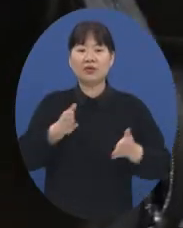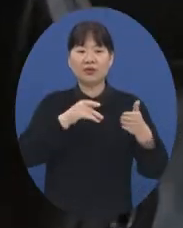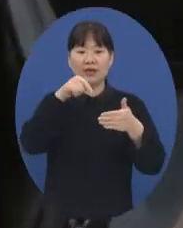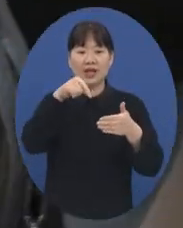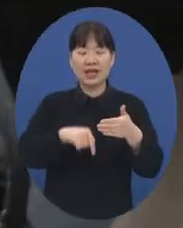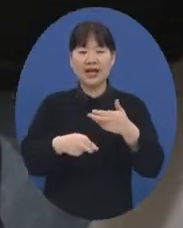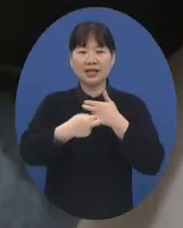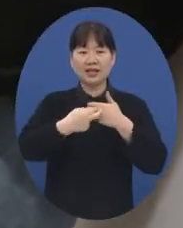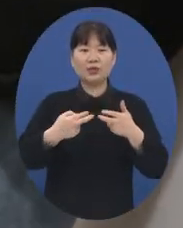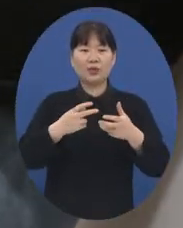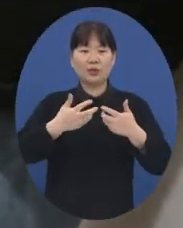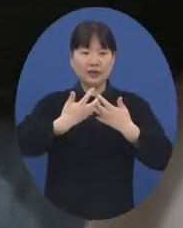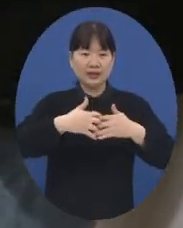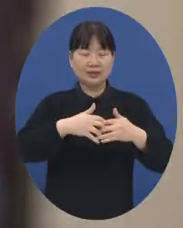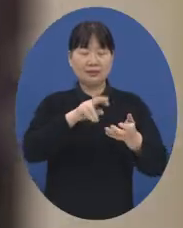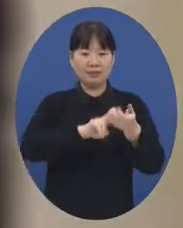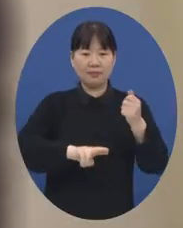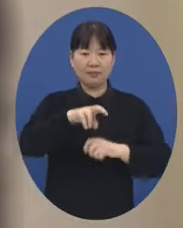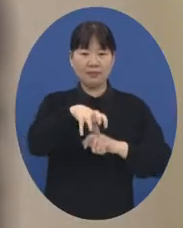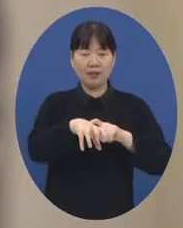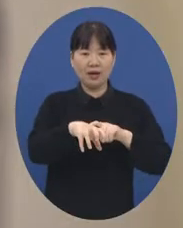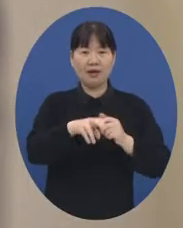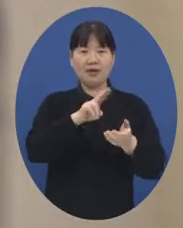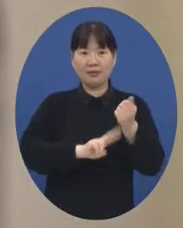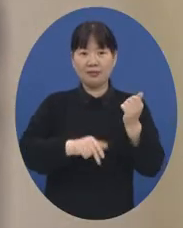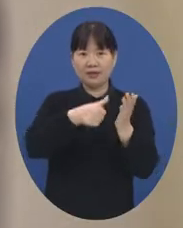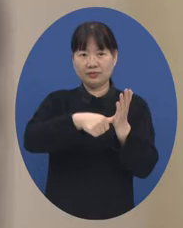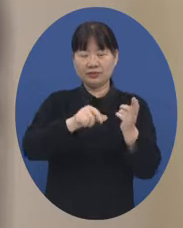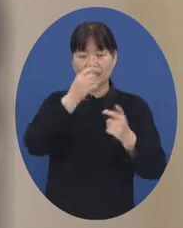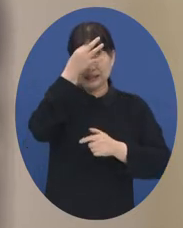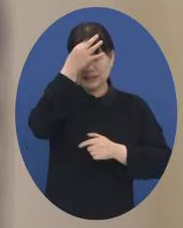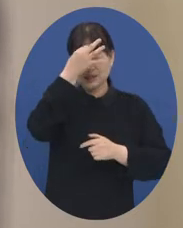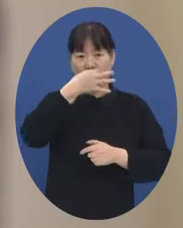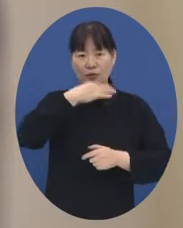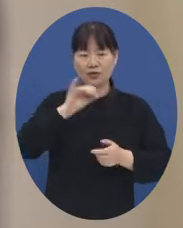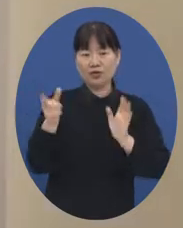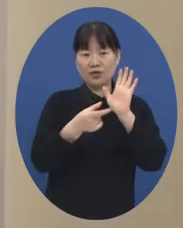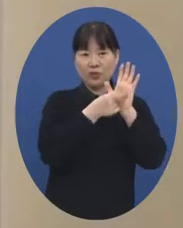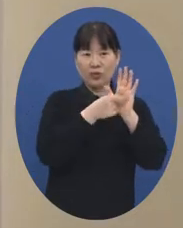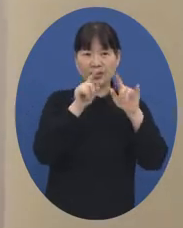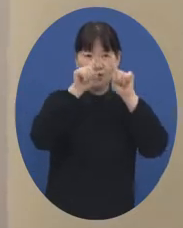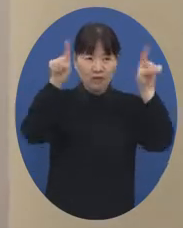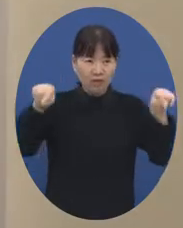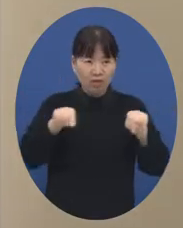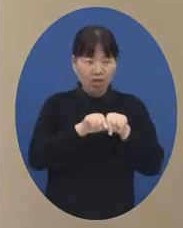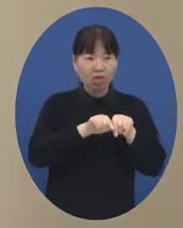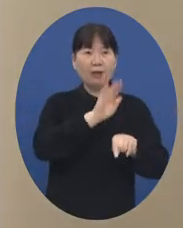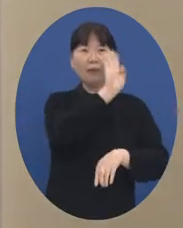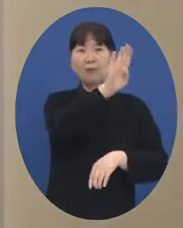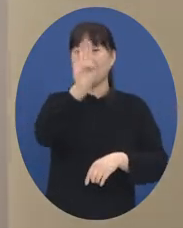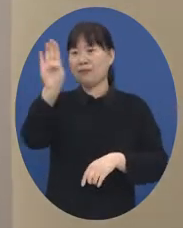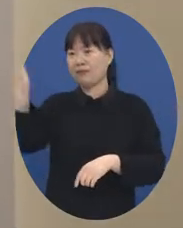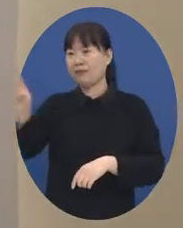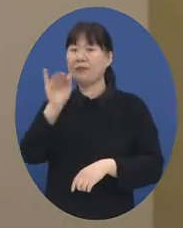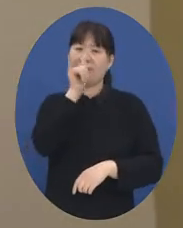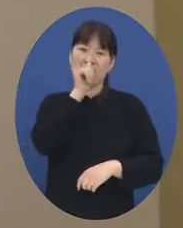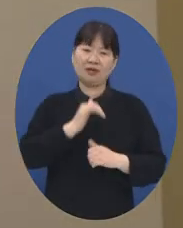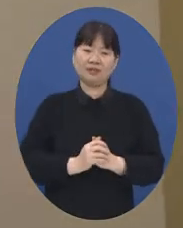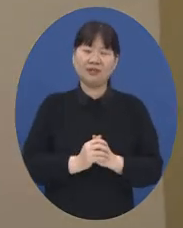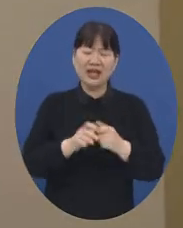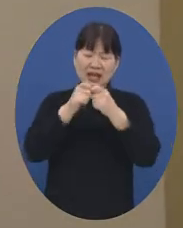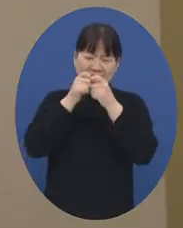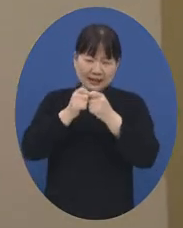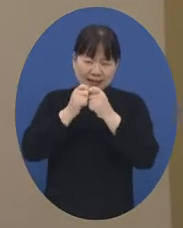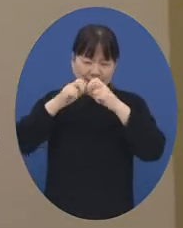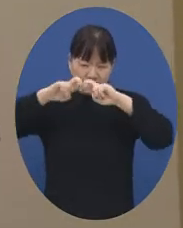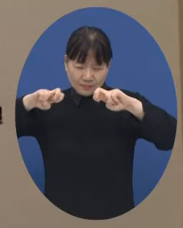경기도의 한 의료기기 판매장. 판매 제품의 기능과 효능이 적혀 있는 전단지가 여기저기 붙어 있습니다.